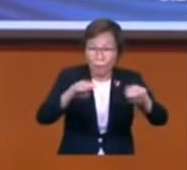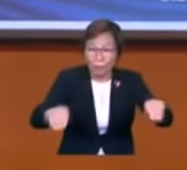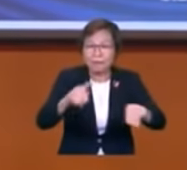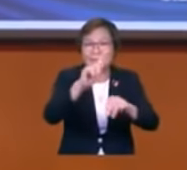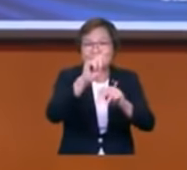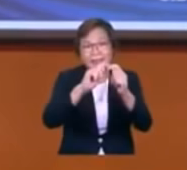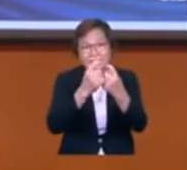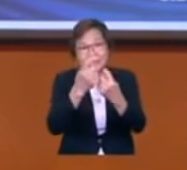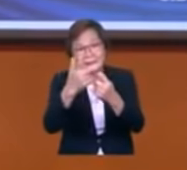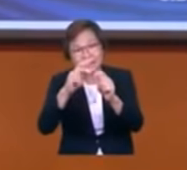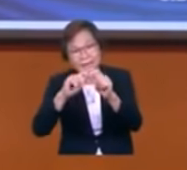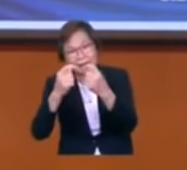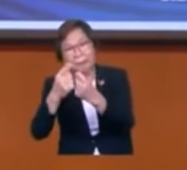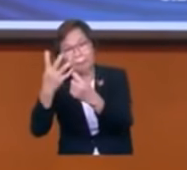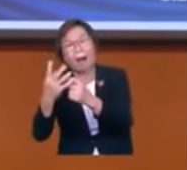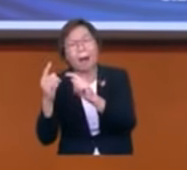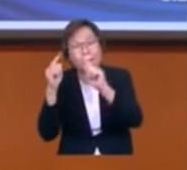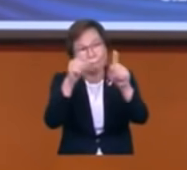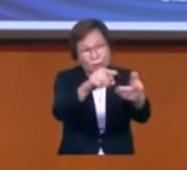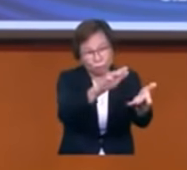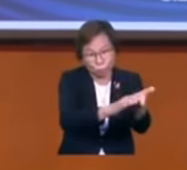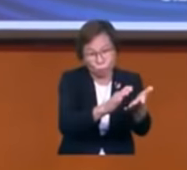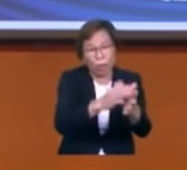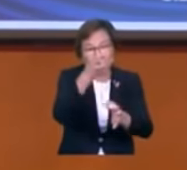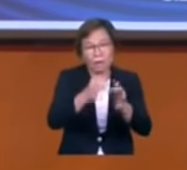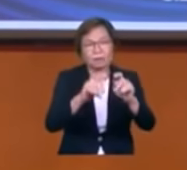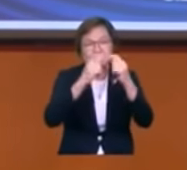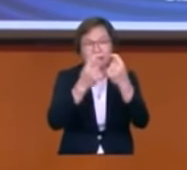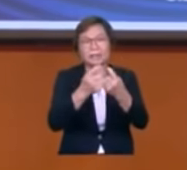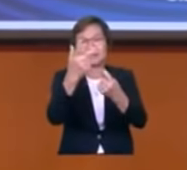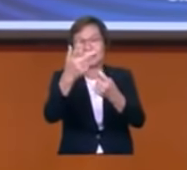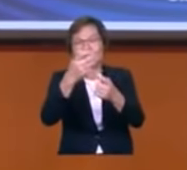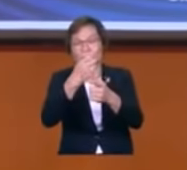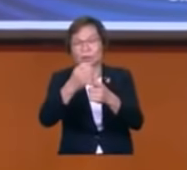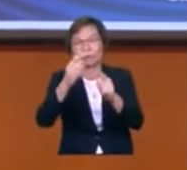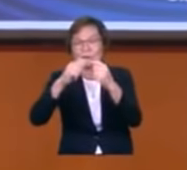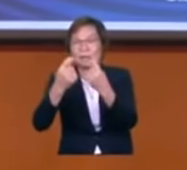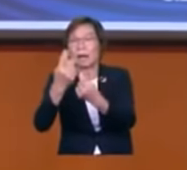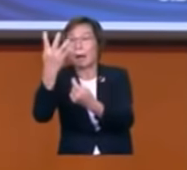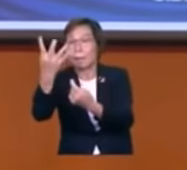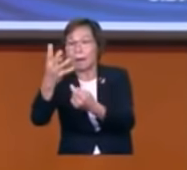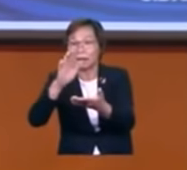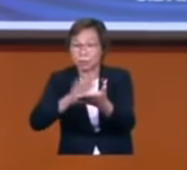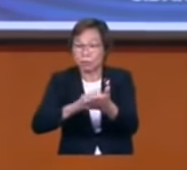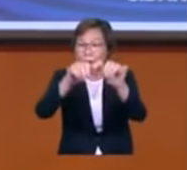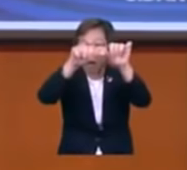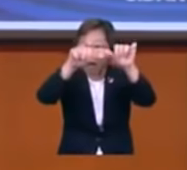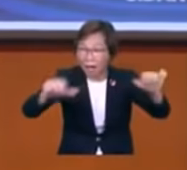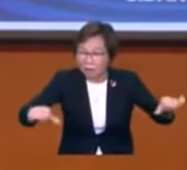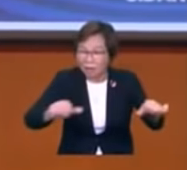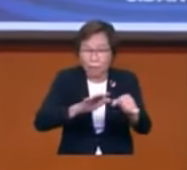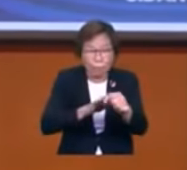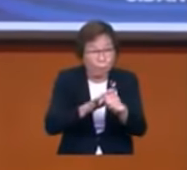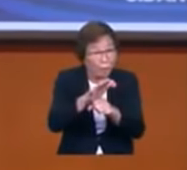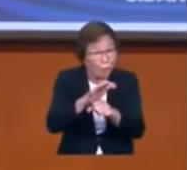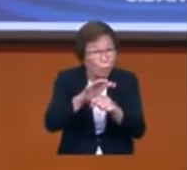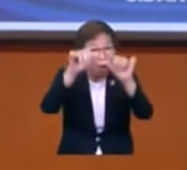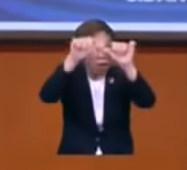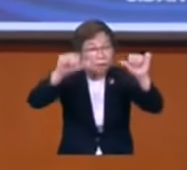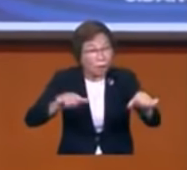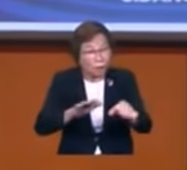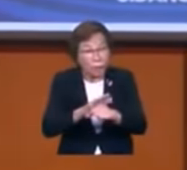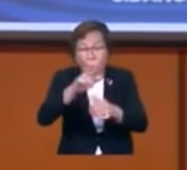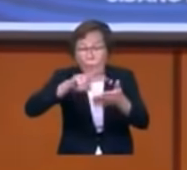tingkatan 4 kalau tingkatan 3/3 than 4 ini bersekolah di sekolah asrama sepenuhnya